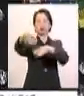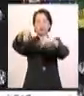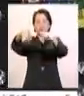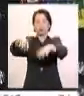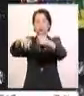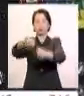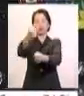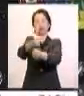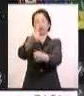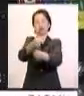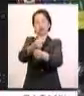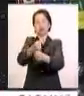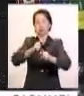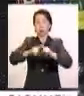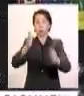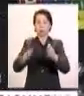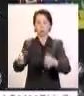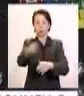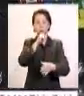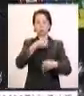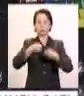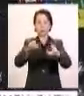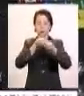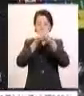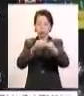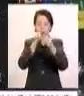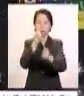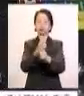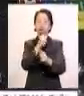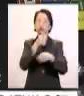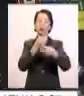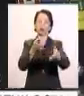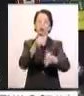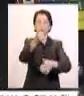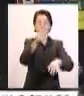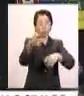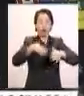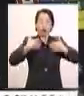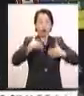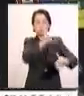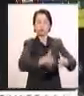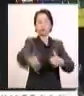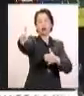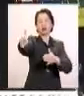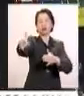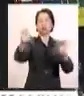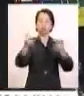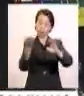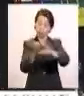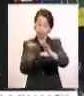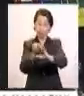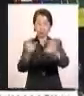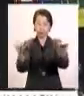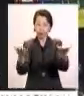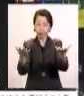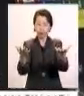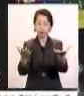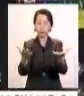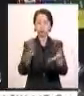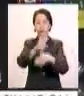bekerja, tapi mungkin mereka tidak memberikan maklumat yang tepat. Bila masuk ke sana, mereka tidak punya dokumen dan syarat-syarat